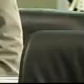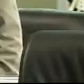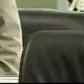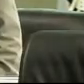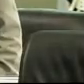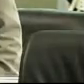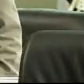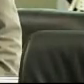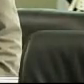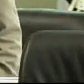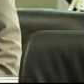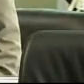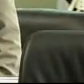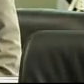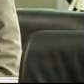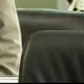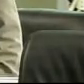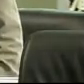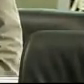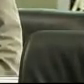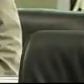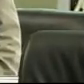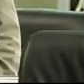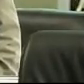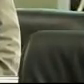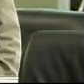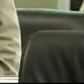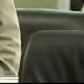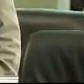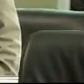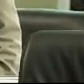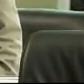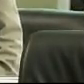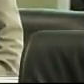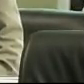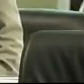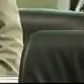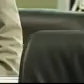ecuatoriano kuskamantaka, pacta y nikunata charinakanchi.